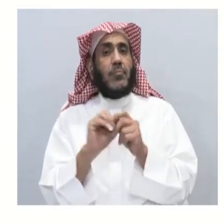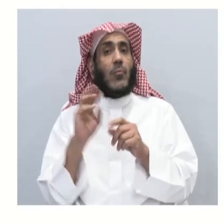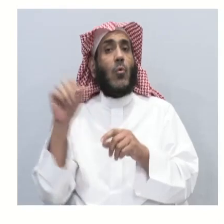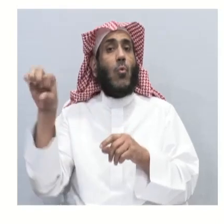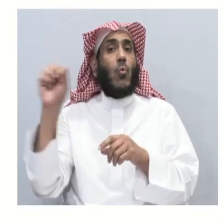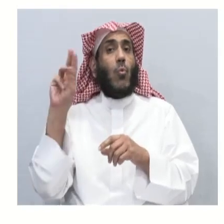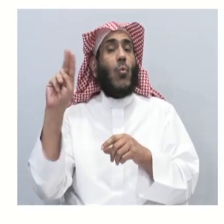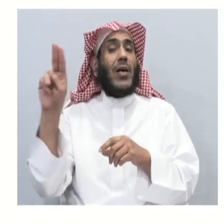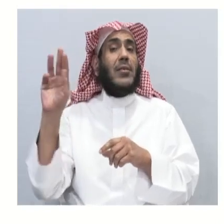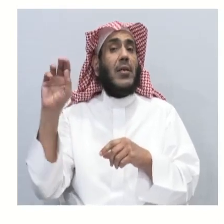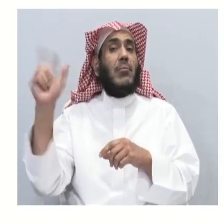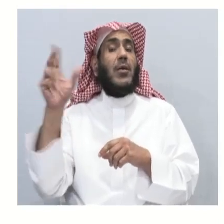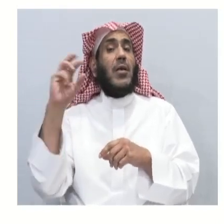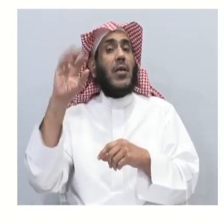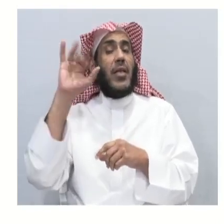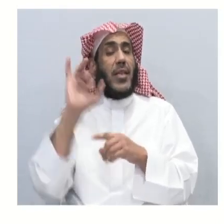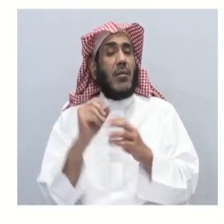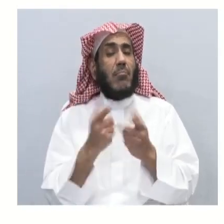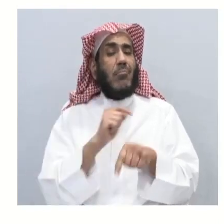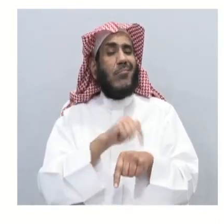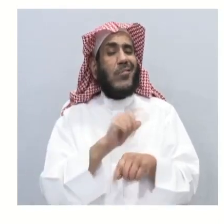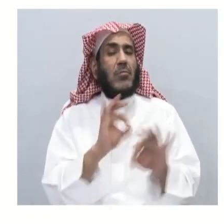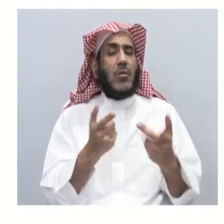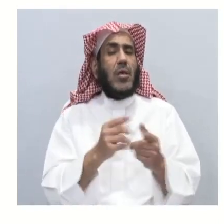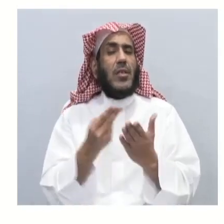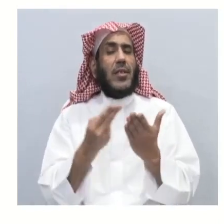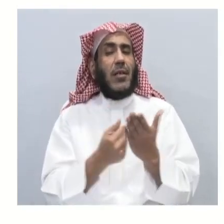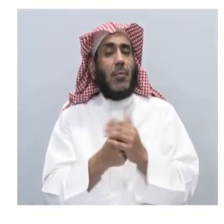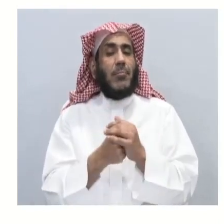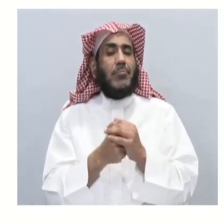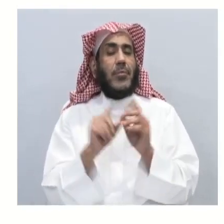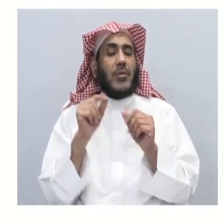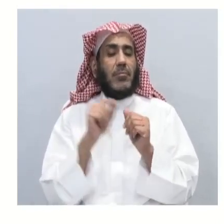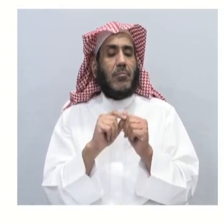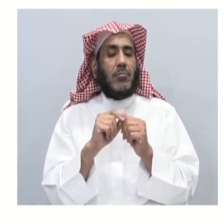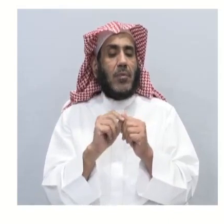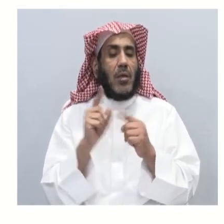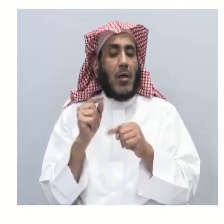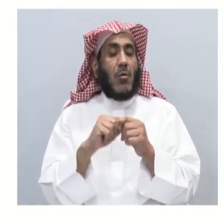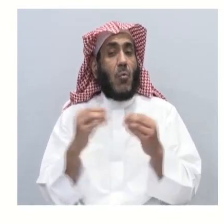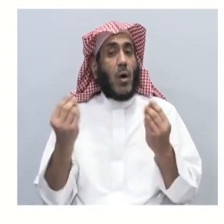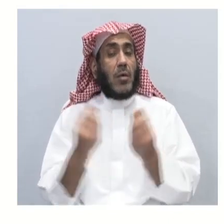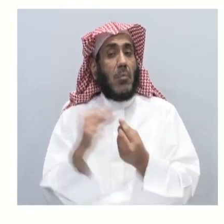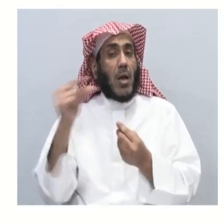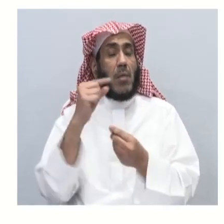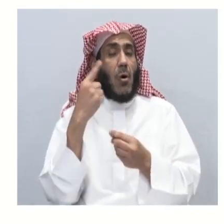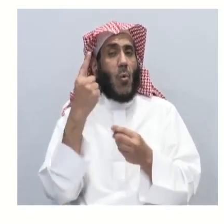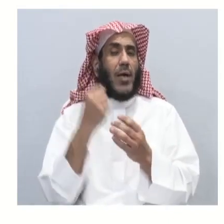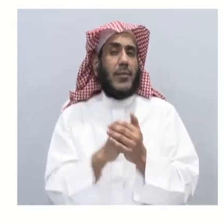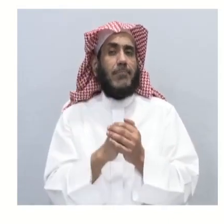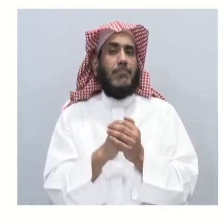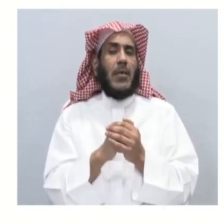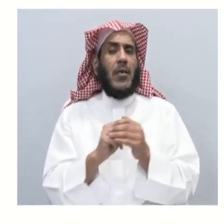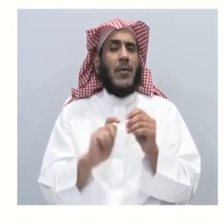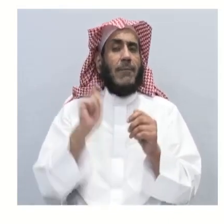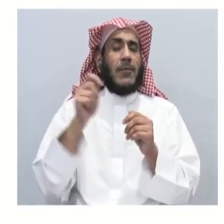وقتئذ، قلنا أن كلمة وقتئذ عند الكتابة تكتب ماذا؟ أحسنتم، إذن تكتب كلمة واحدة. أصل